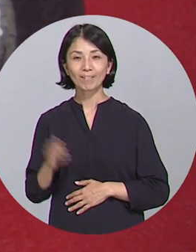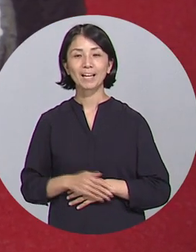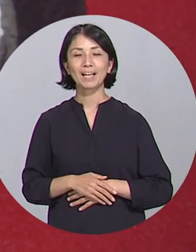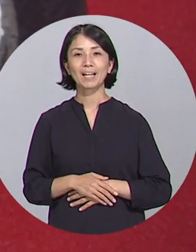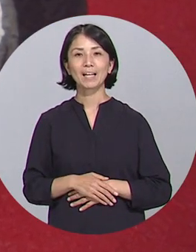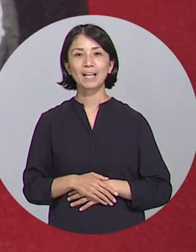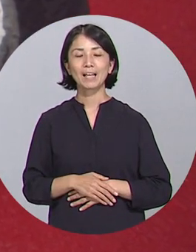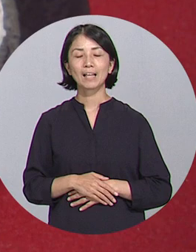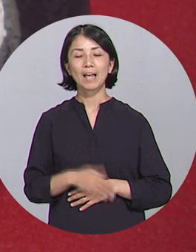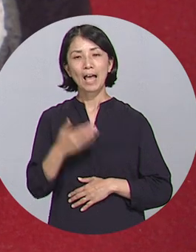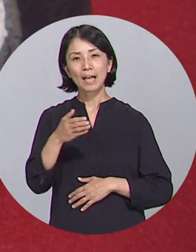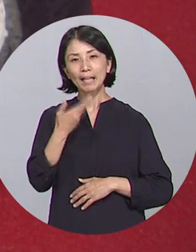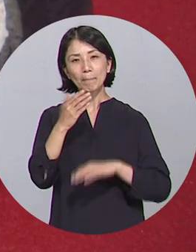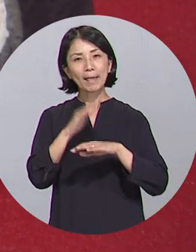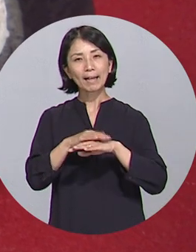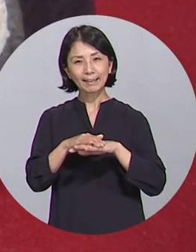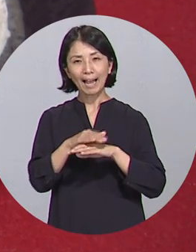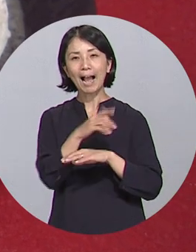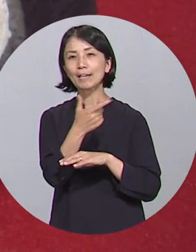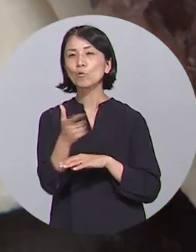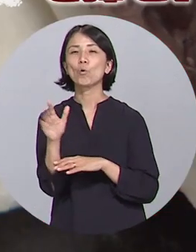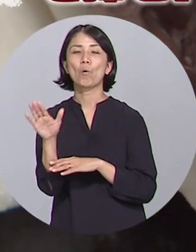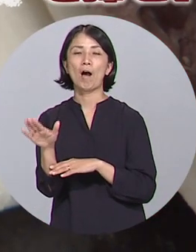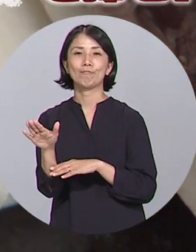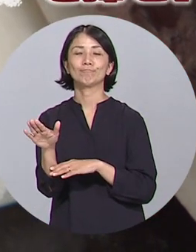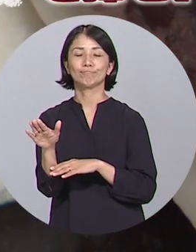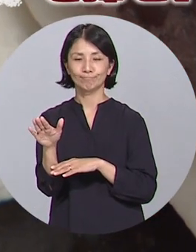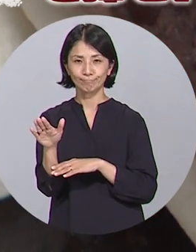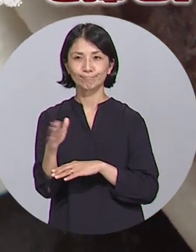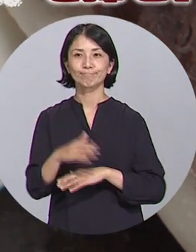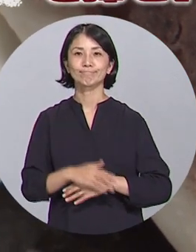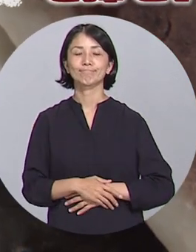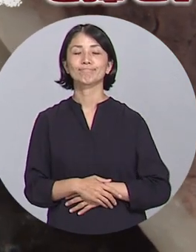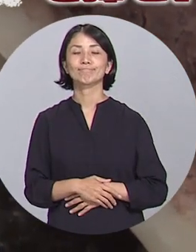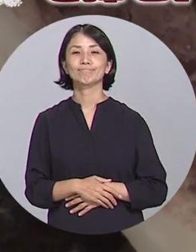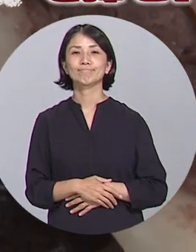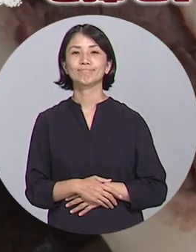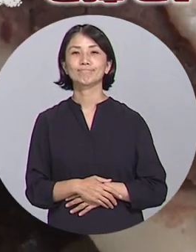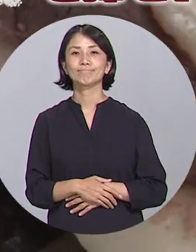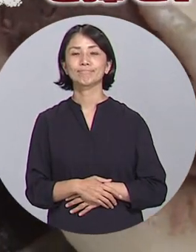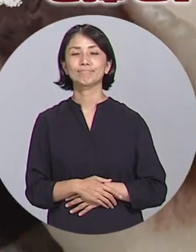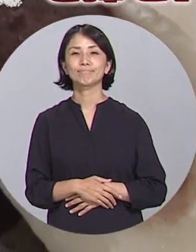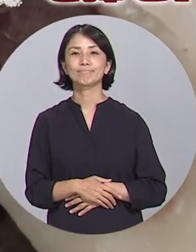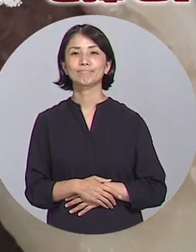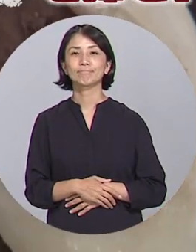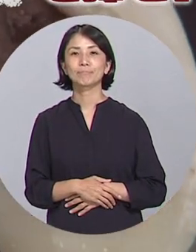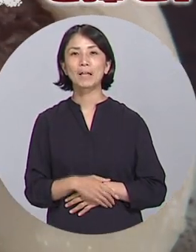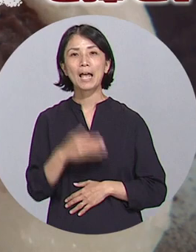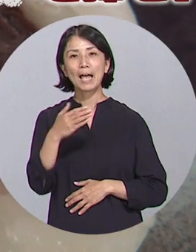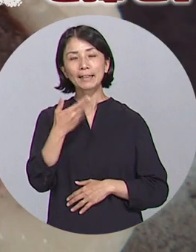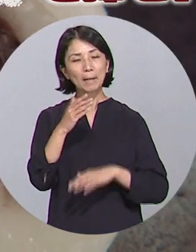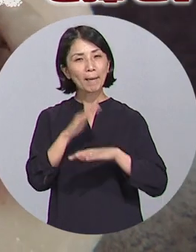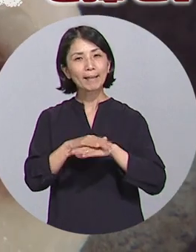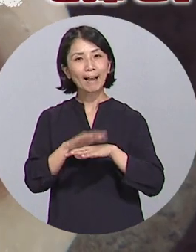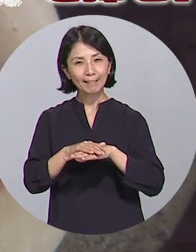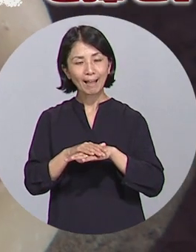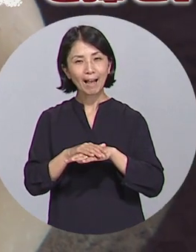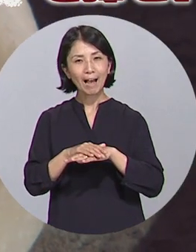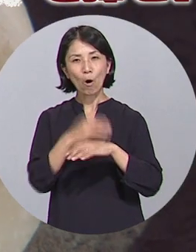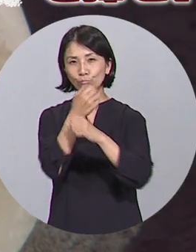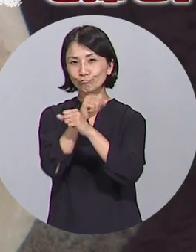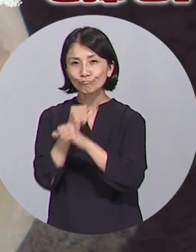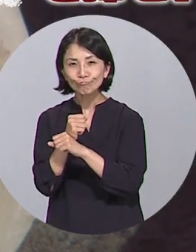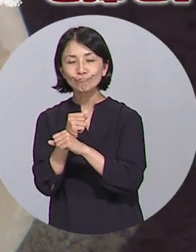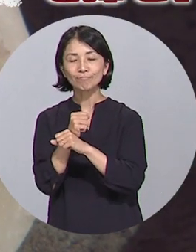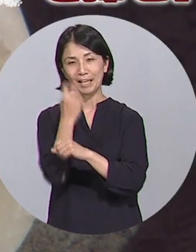びんにはさまざまな食べ方があるんです。今回番組では塩あんびんの食べ方のアレンジを検証して